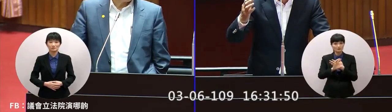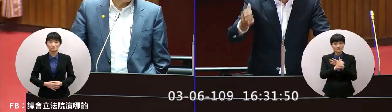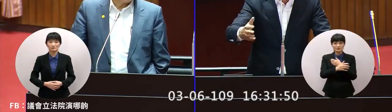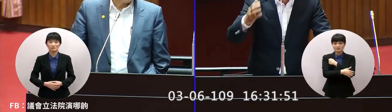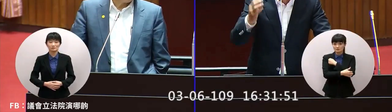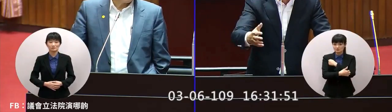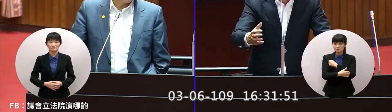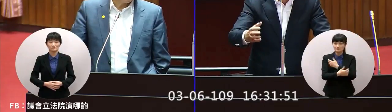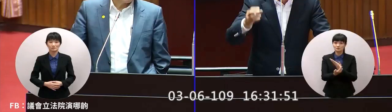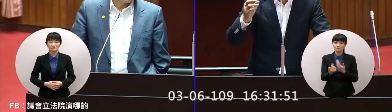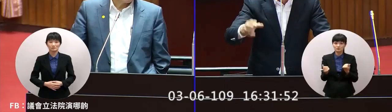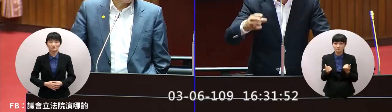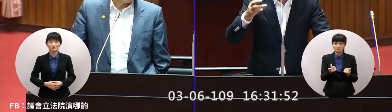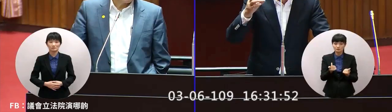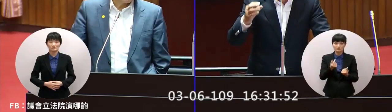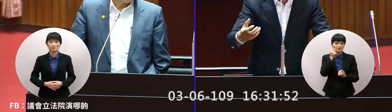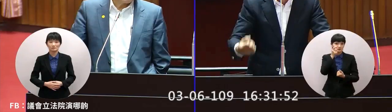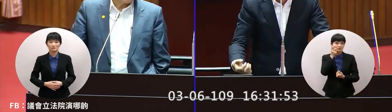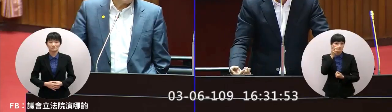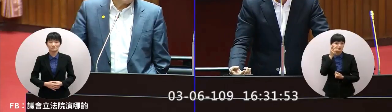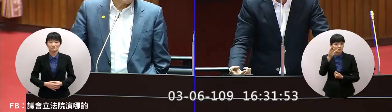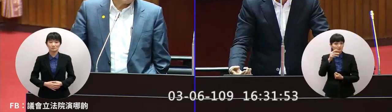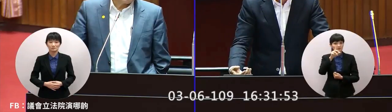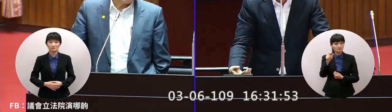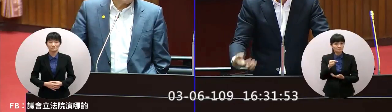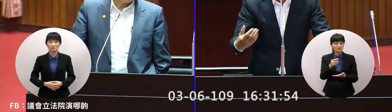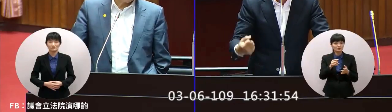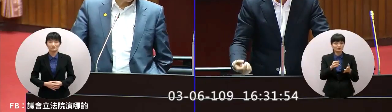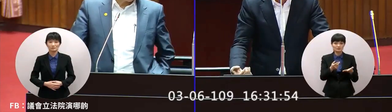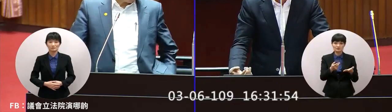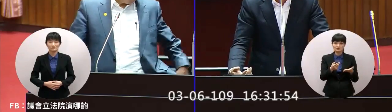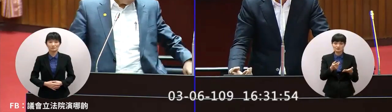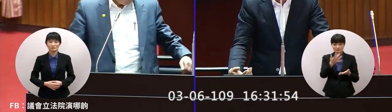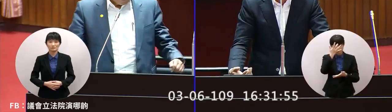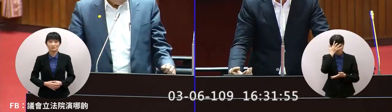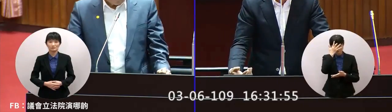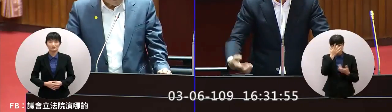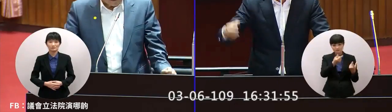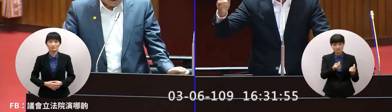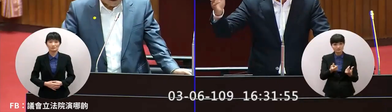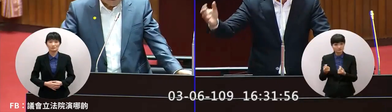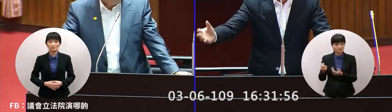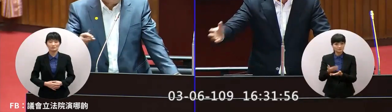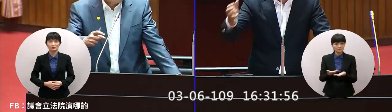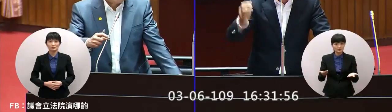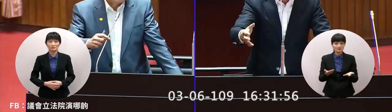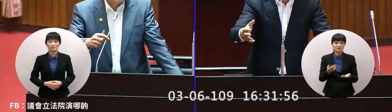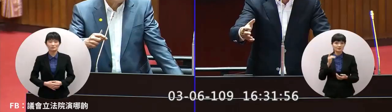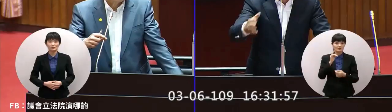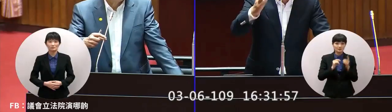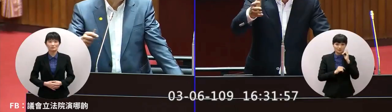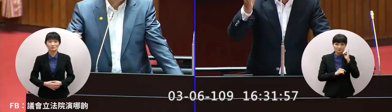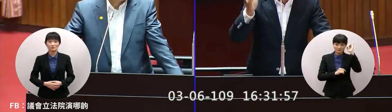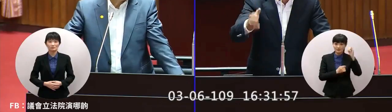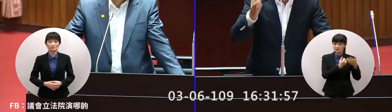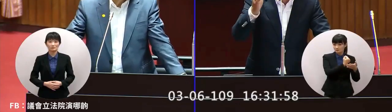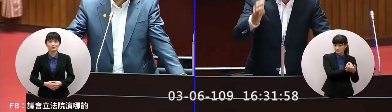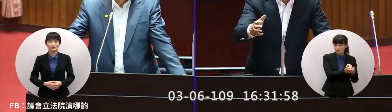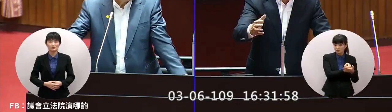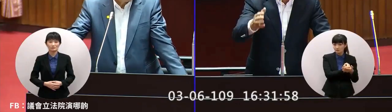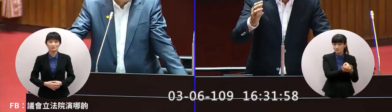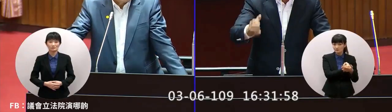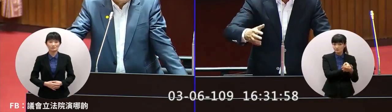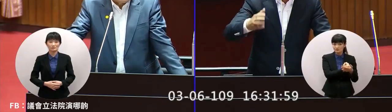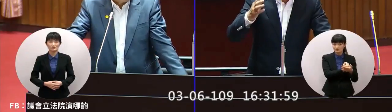大家请来可能一个月、两个月、三个月，依然有障碍啊。啊，你变安怎？哦，你也要甲阿妈留你家，你也要甲阿妈